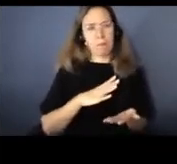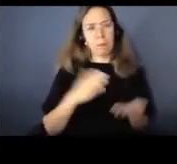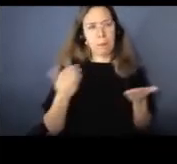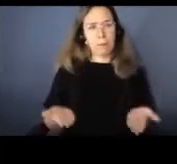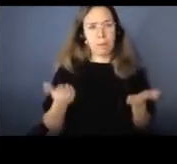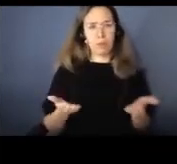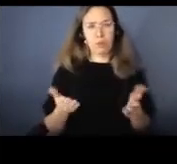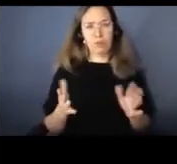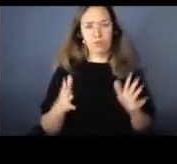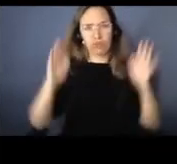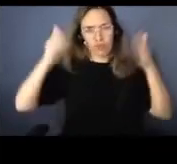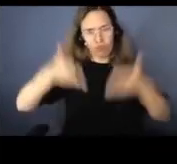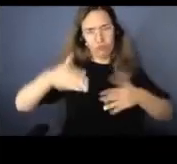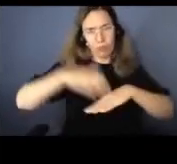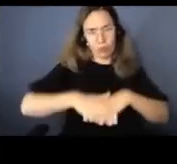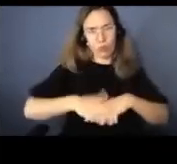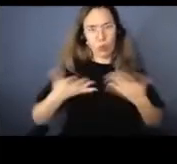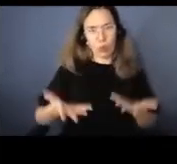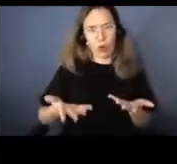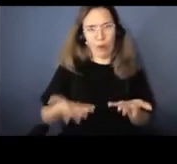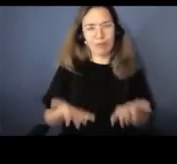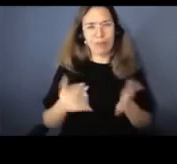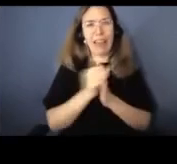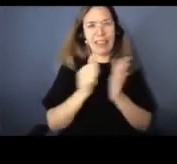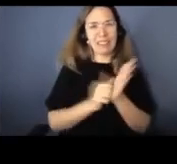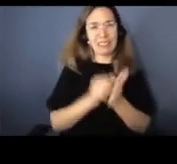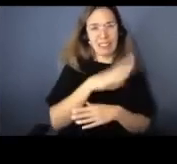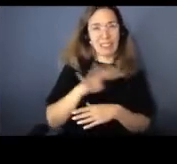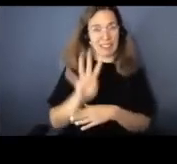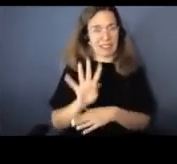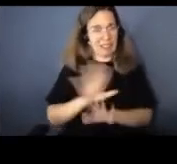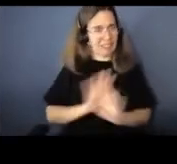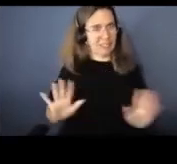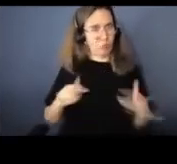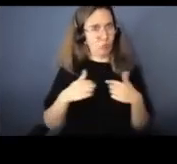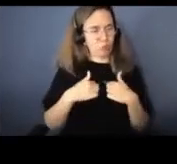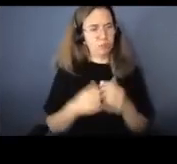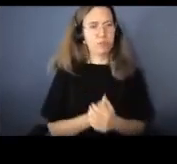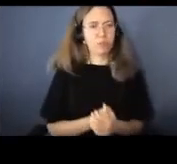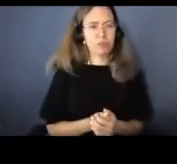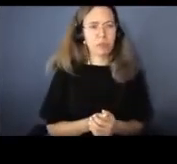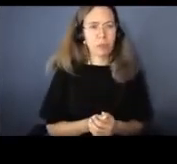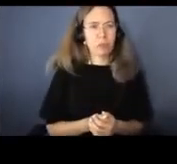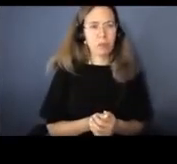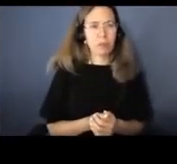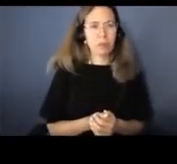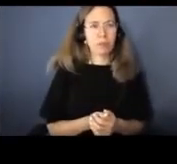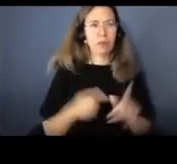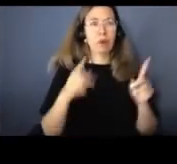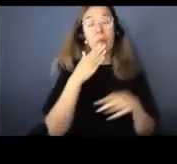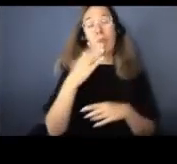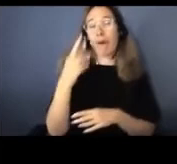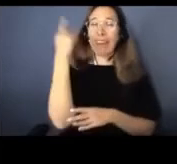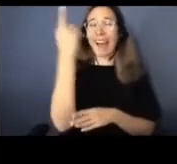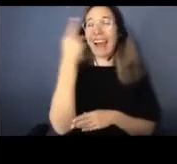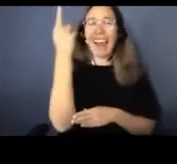je me garde juste aux limites de l'article 445, ce qui est intéressant, c'est que la notion d'excuse